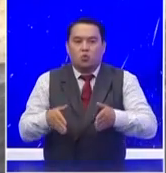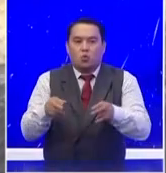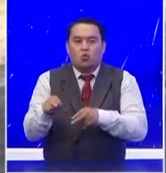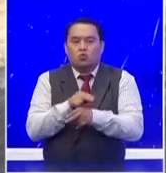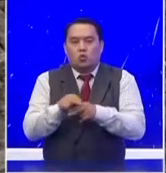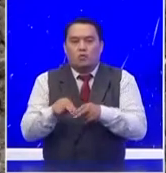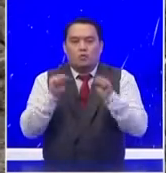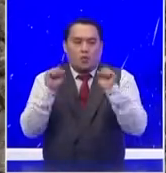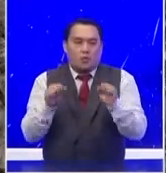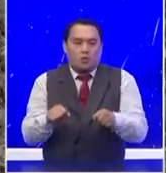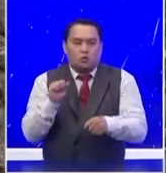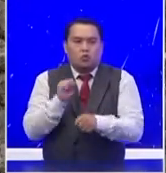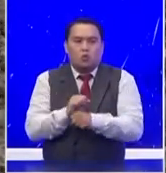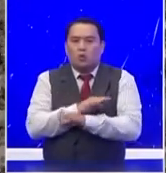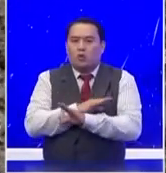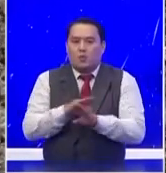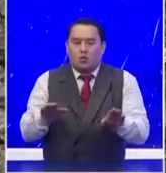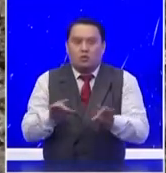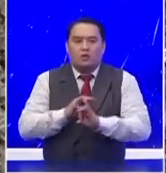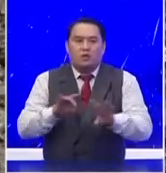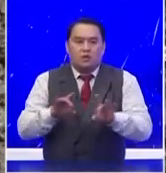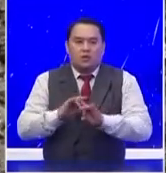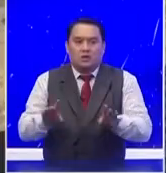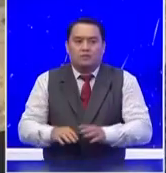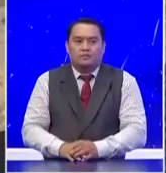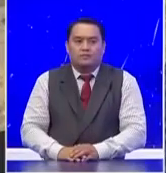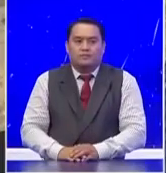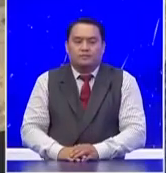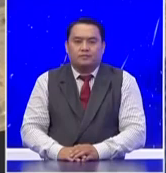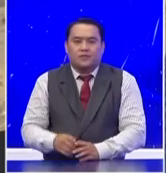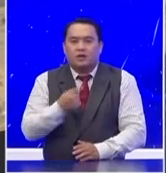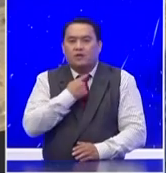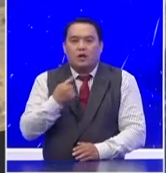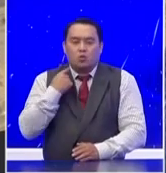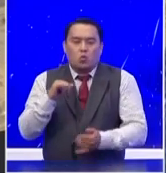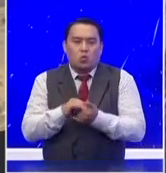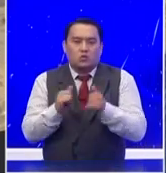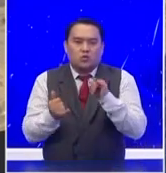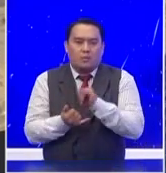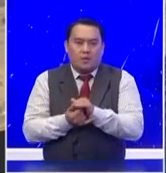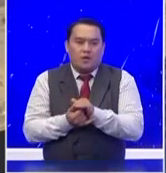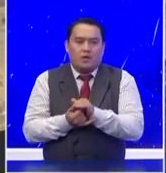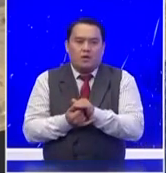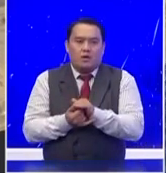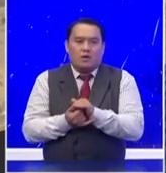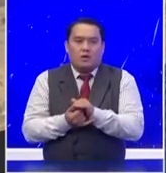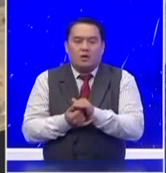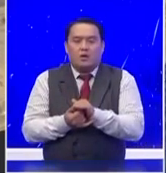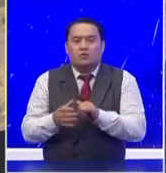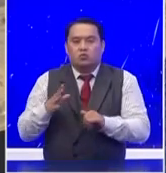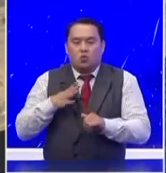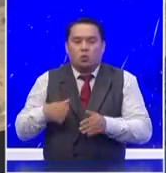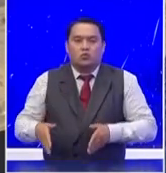құрылысы мүмкіндігінше тоқтамауы тиіс керектігін айтты. Талдықорған, Өскемендегорс, Қарағанды, Балқаш, Қалбатау,